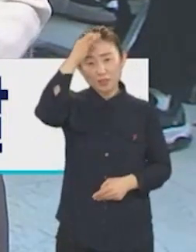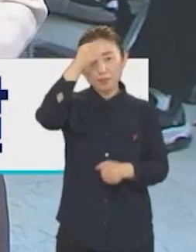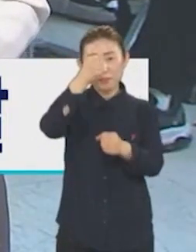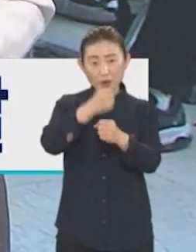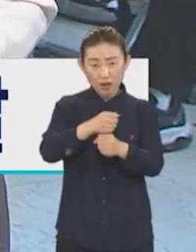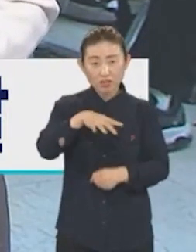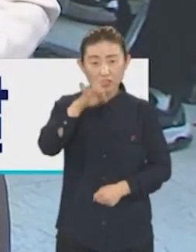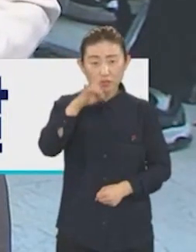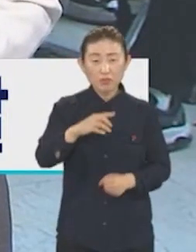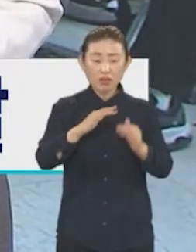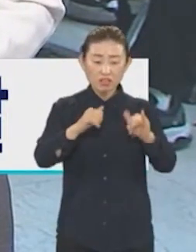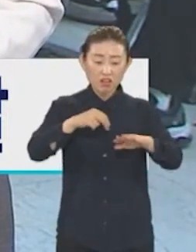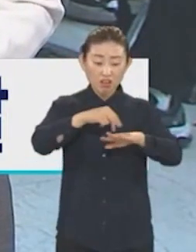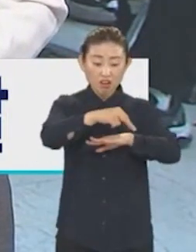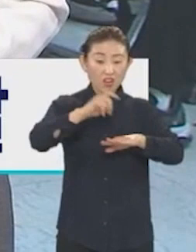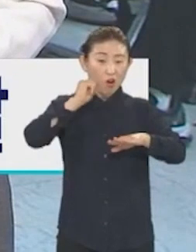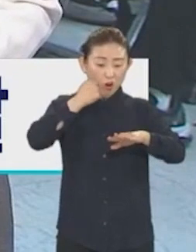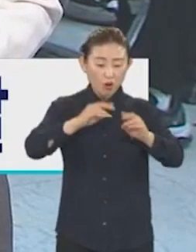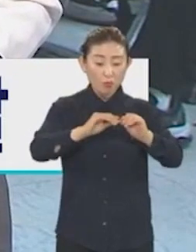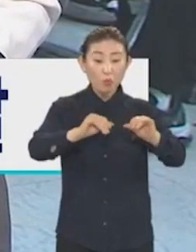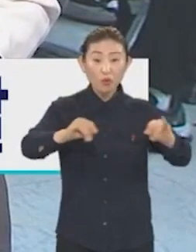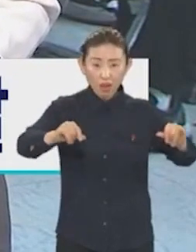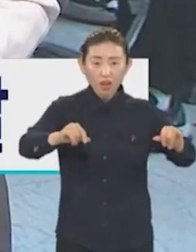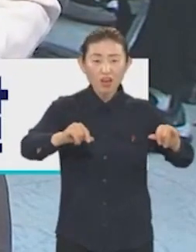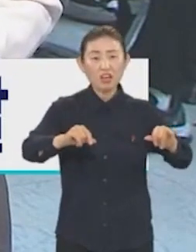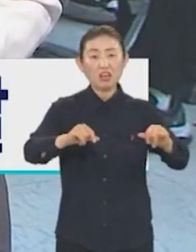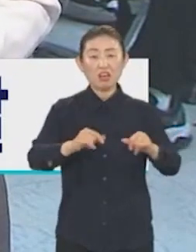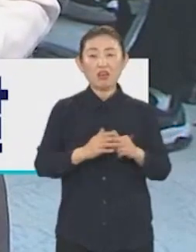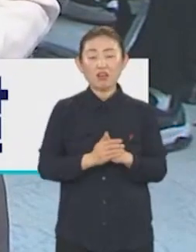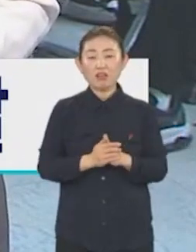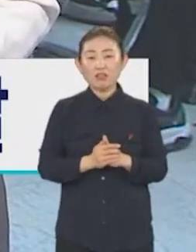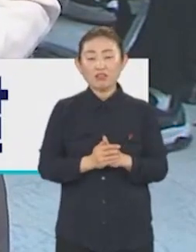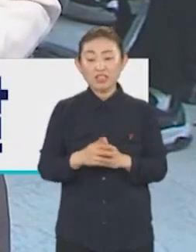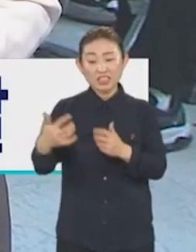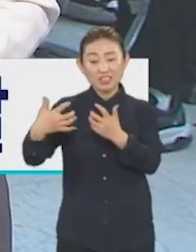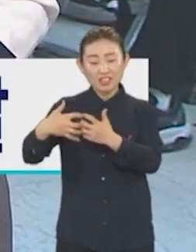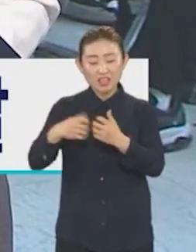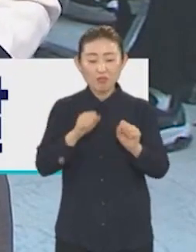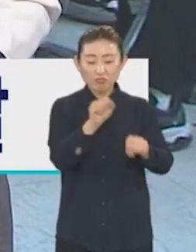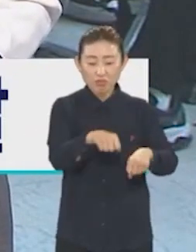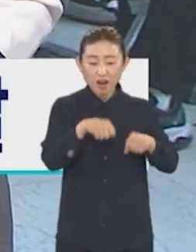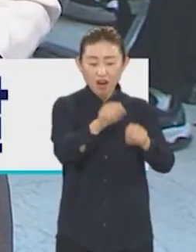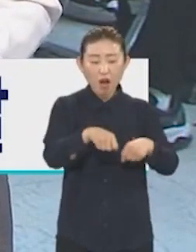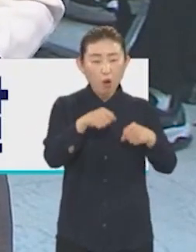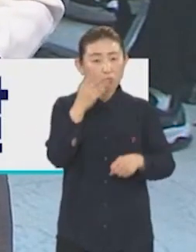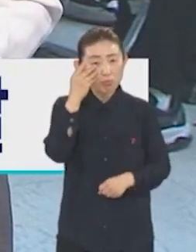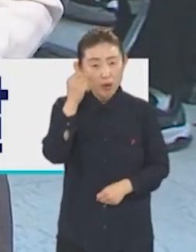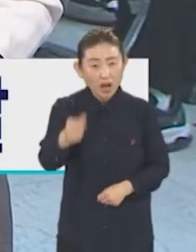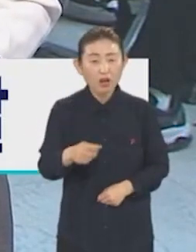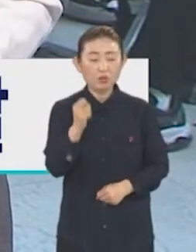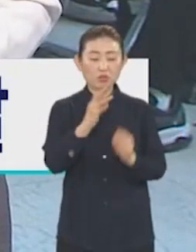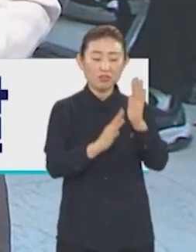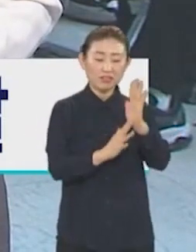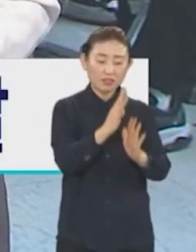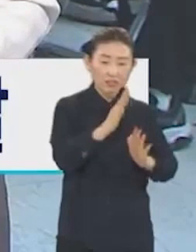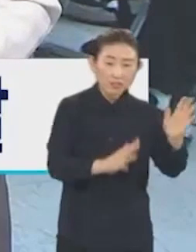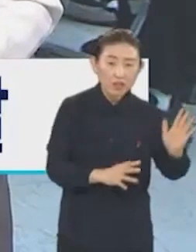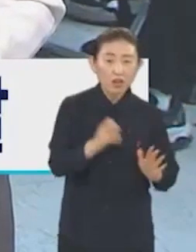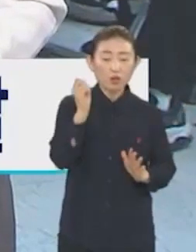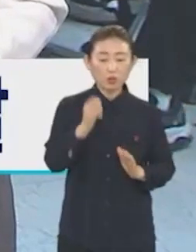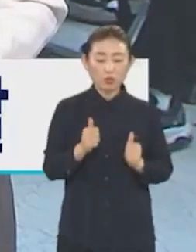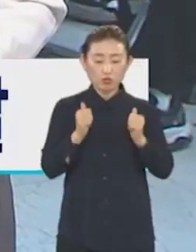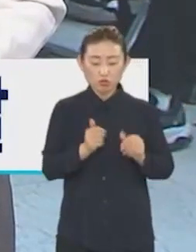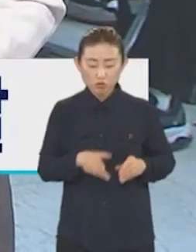개발됐습니다. 사람도 걷기 어려운 모래사장을 초당 3m의 속도로 달리고 풀밭이나 육상 트랙, 에어 매트리스